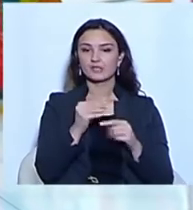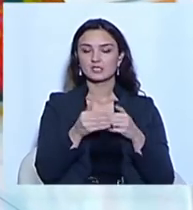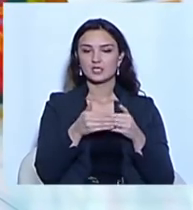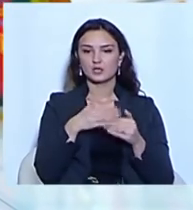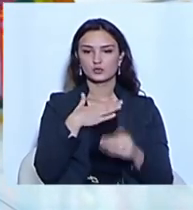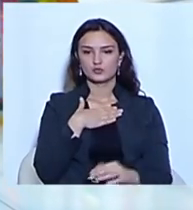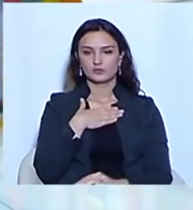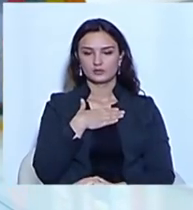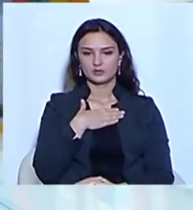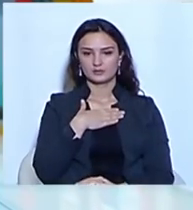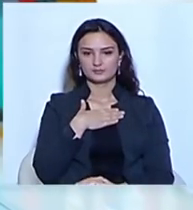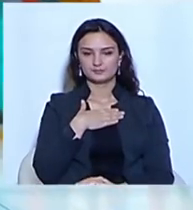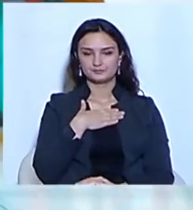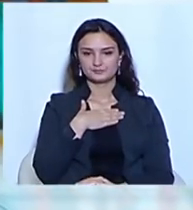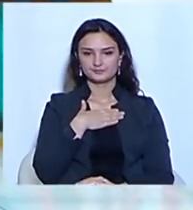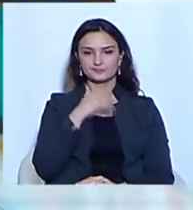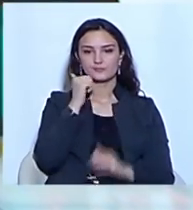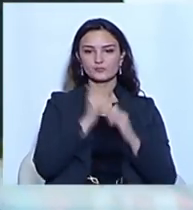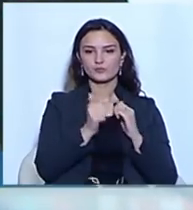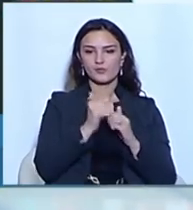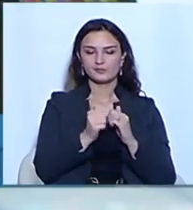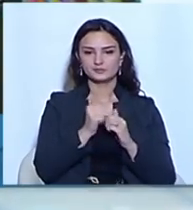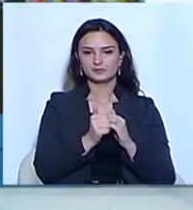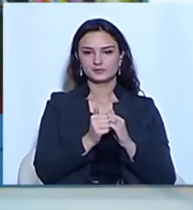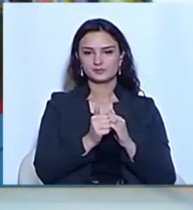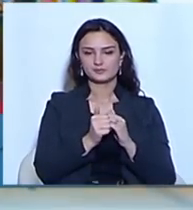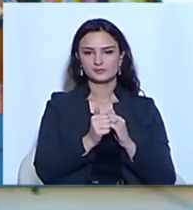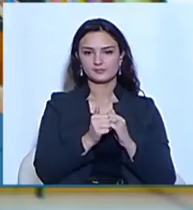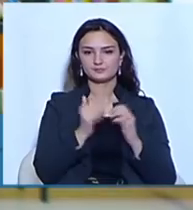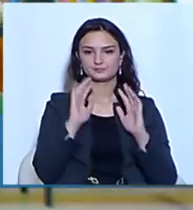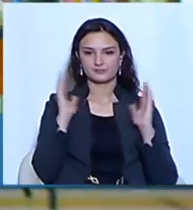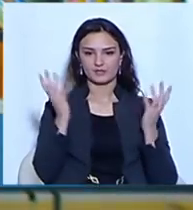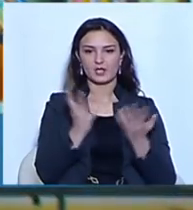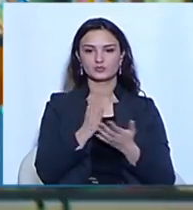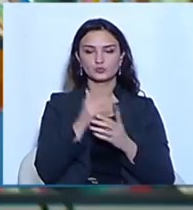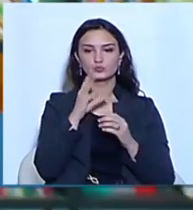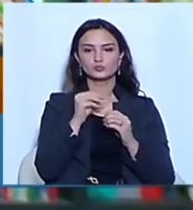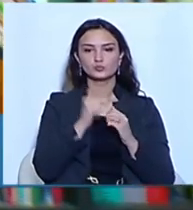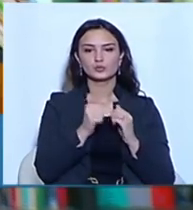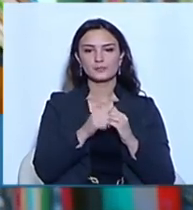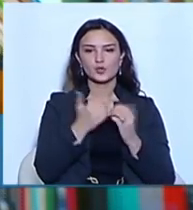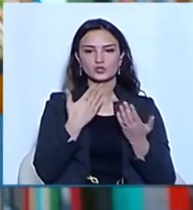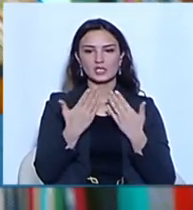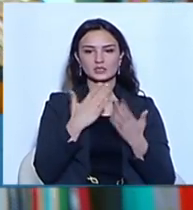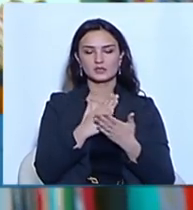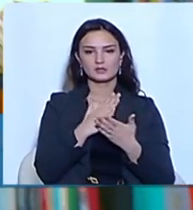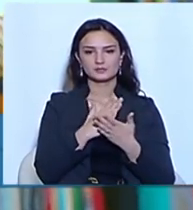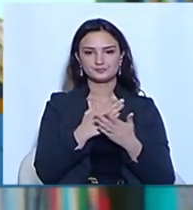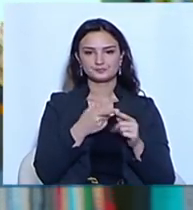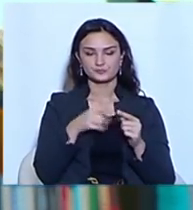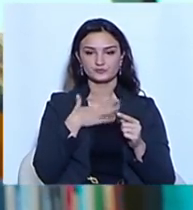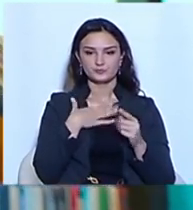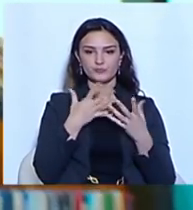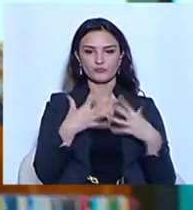ახლოს ჩვენთან სოციუმი, რომელიც მუდმივად გარსგვახვევია და რომელთანაც ყველაზე მჭიდრო კონტაქტი გვაქვს, ეს არის